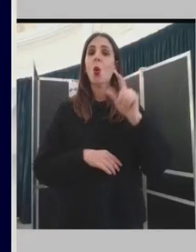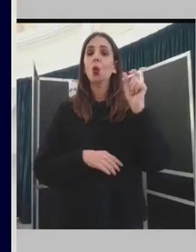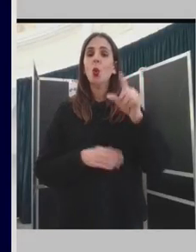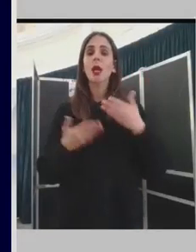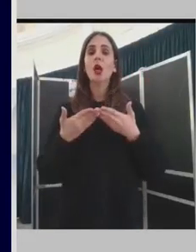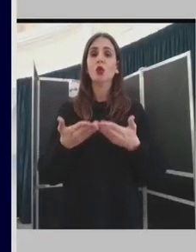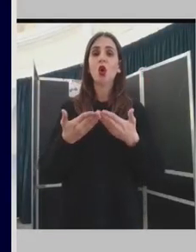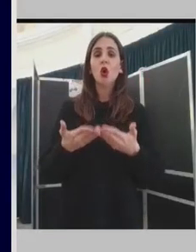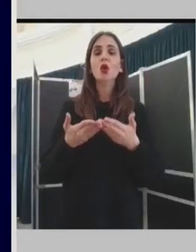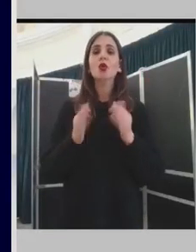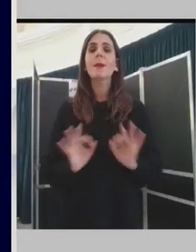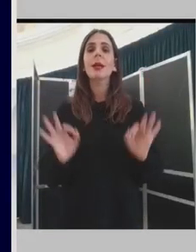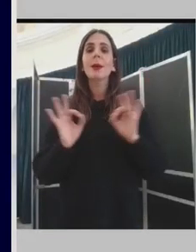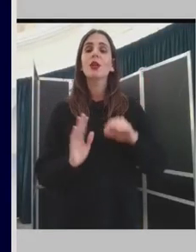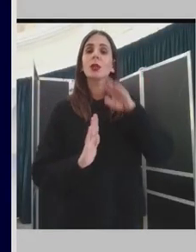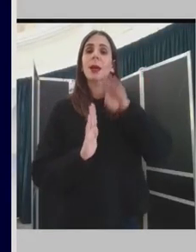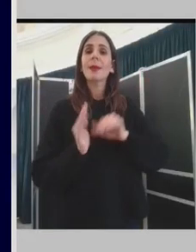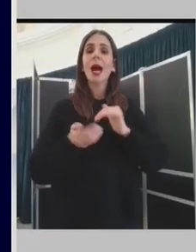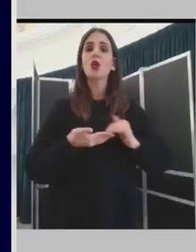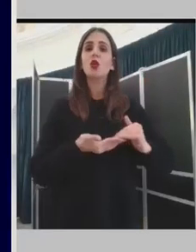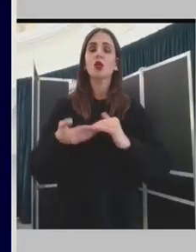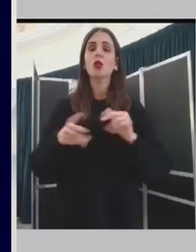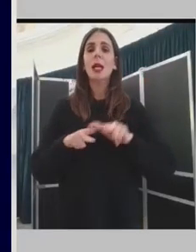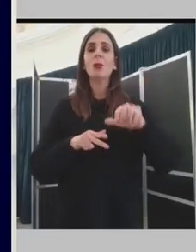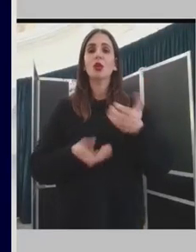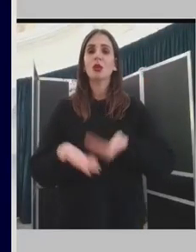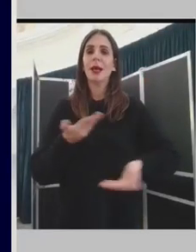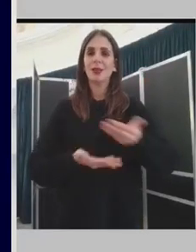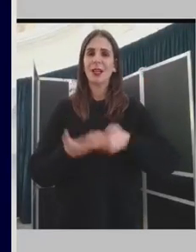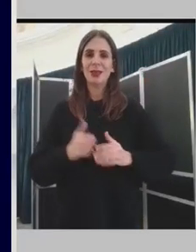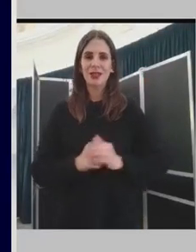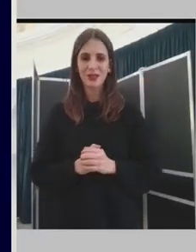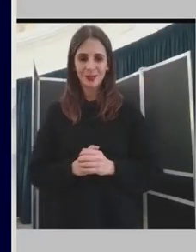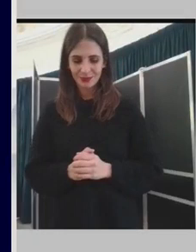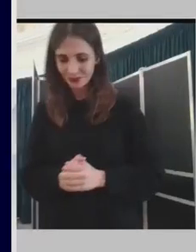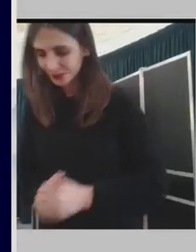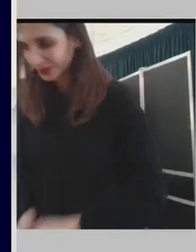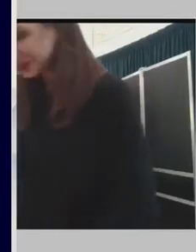nella preparazione del nuovo piano sociale municipale, forse quello di...